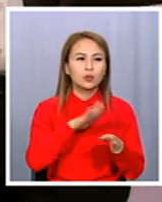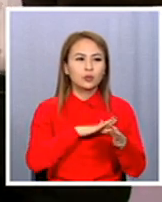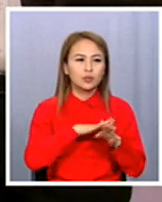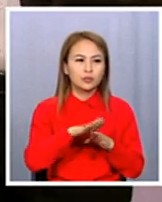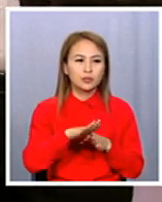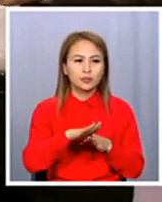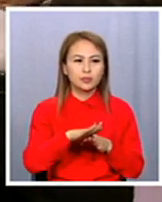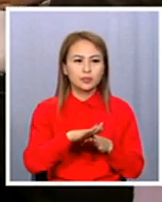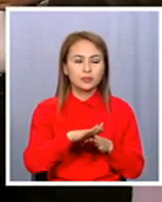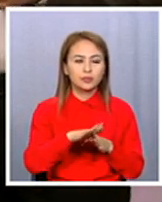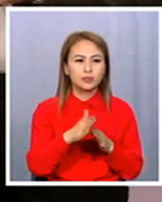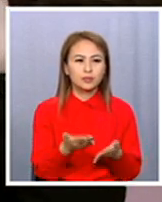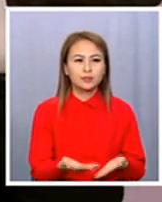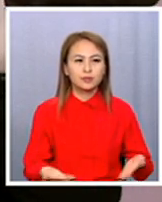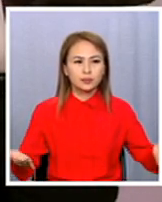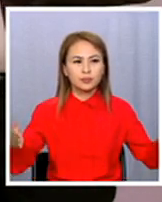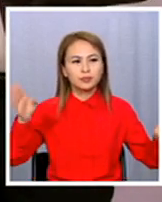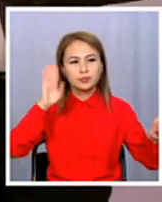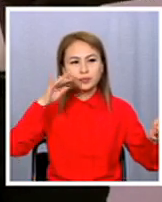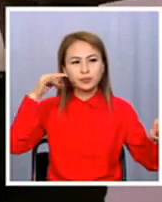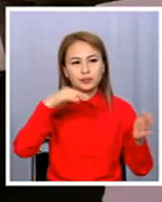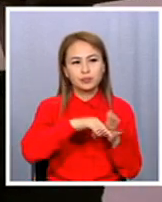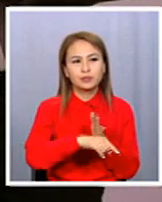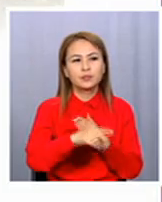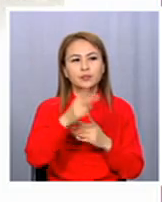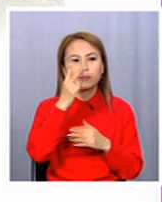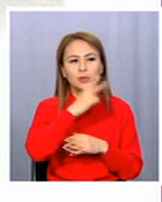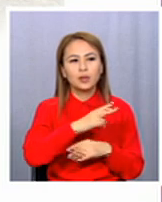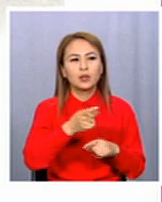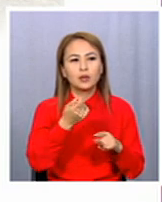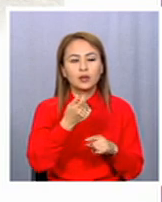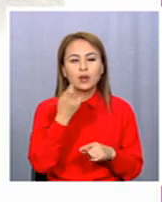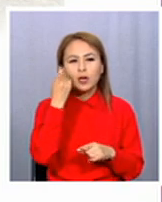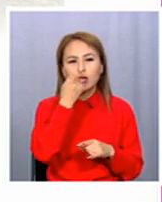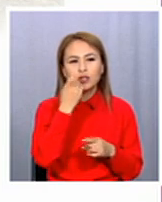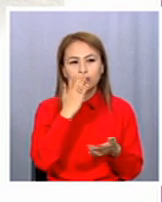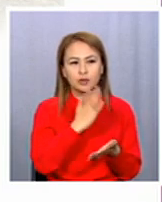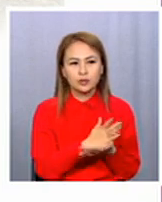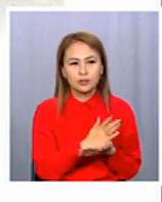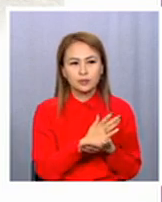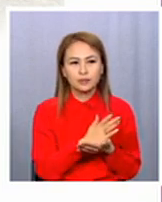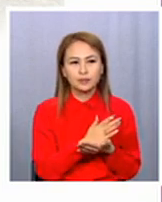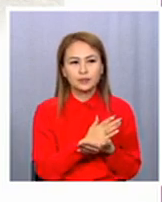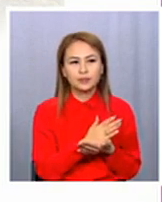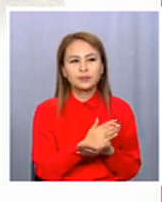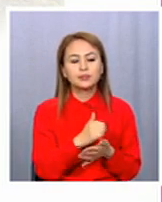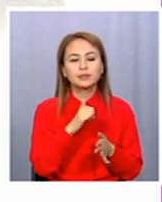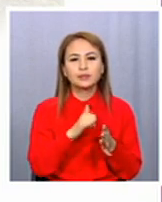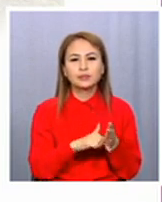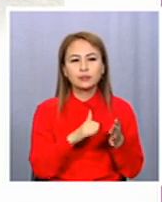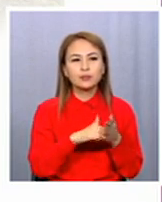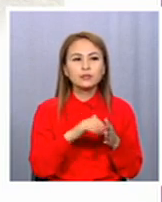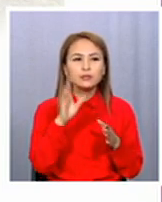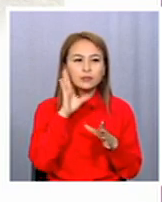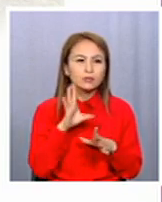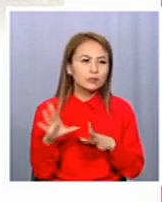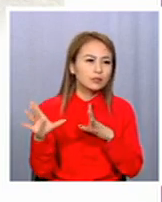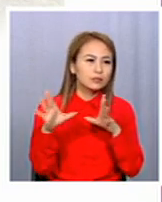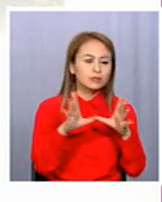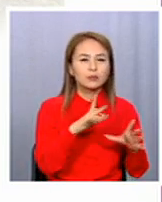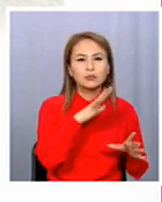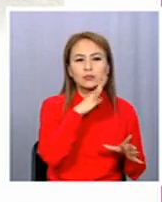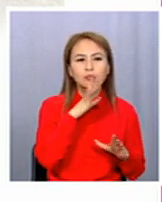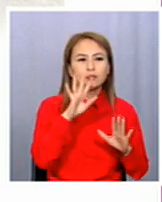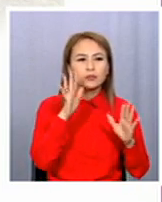ойыстар. Көлдің суы өзеннің суына қарағанда едәуір ащы. Себебі көлдер